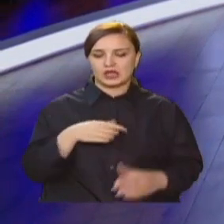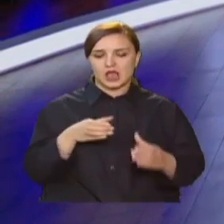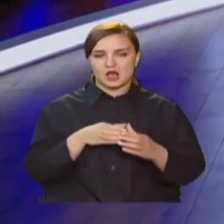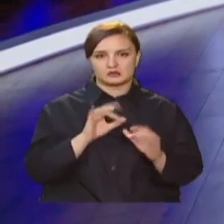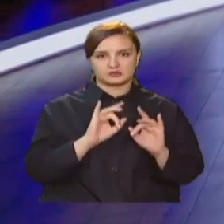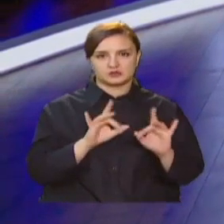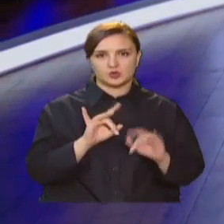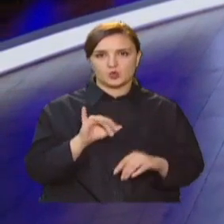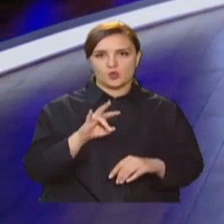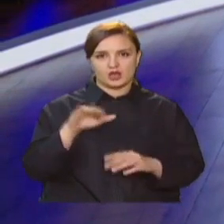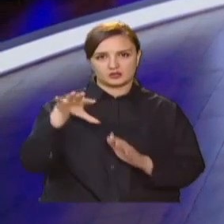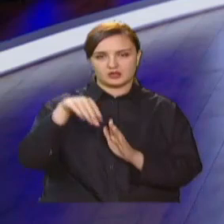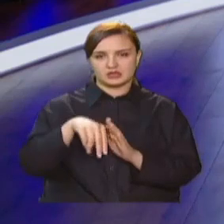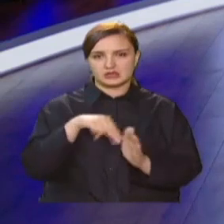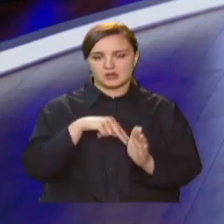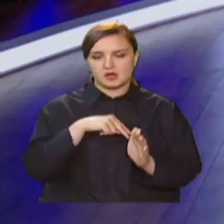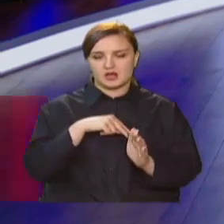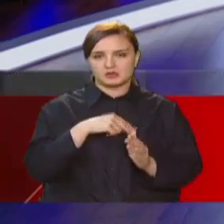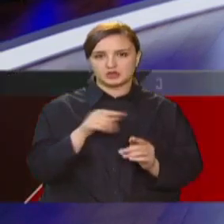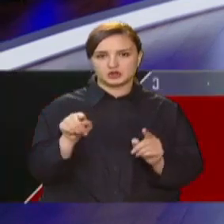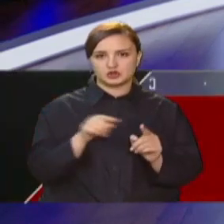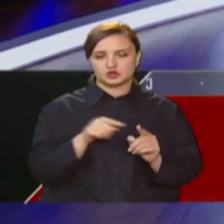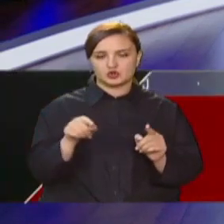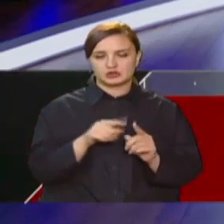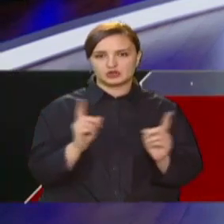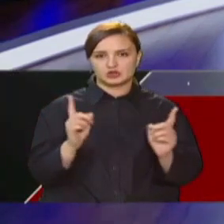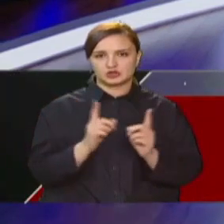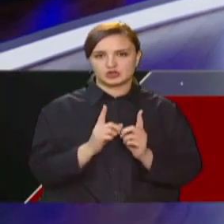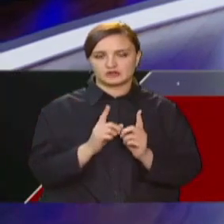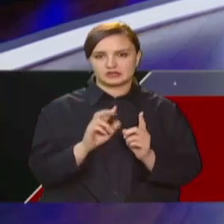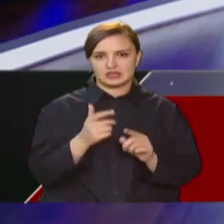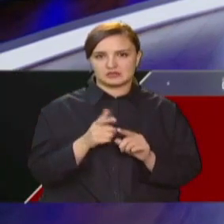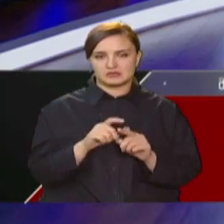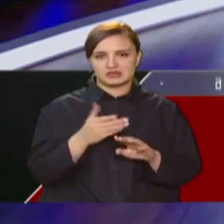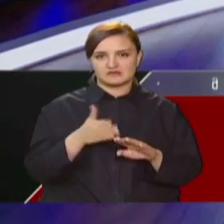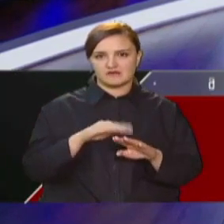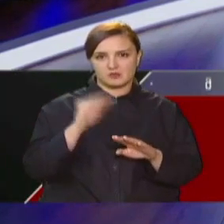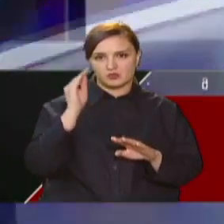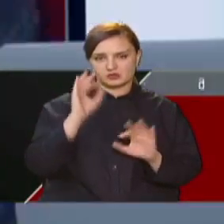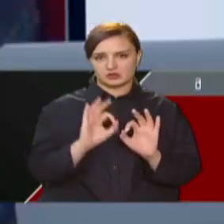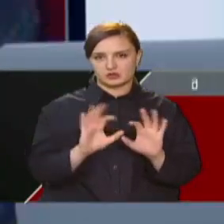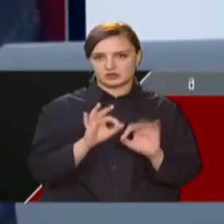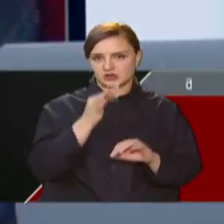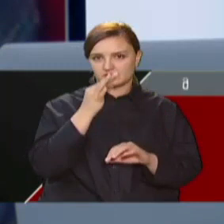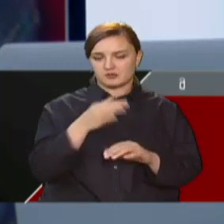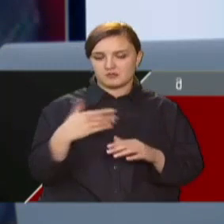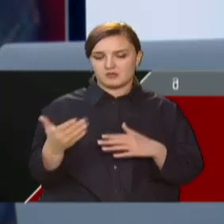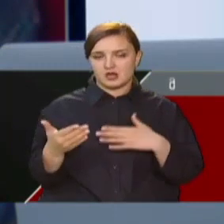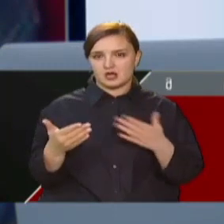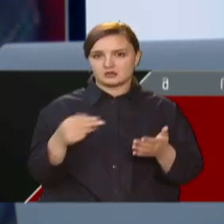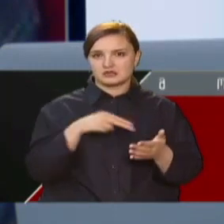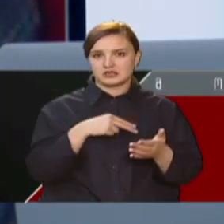წევრები რუანდაში მიმდინარე საპარლამენტო შორისო კავშირის ასამბლეის ფარგლებში შეხვდნენ და საკმაოდ მწვავე პოზიციაც დააფიქსირეს. Მხარეებმა